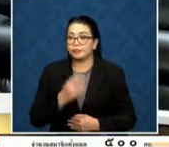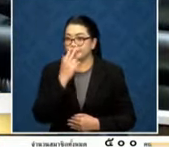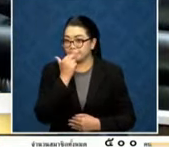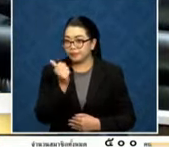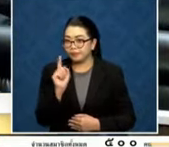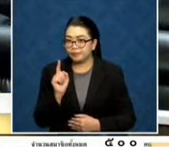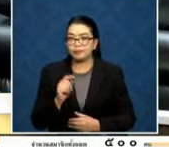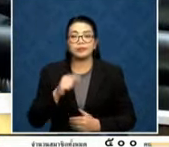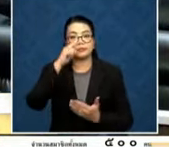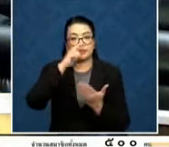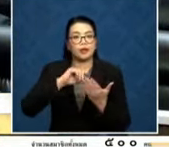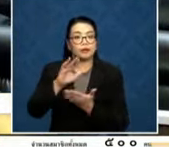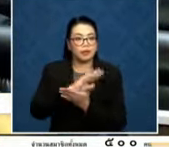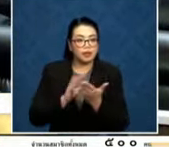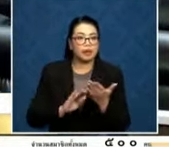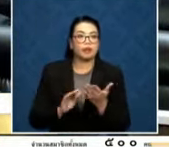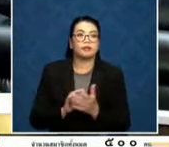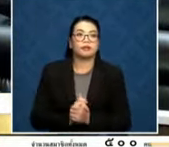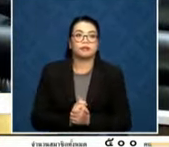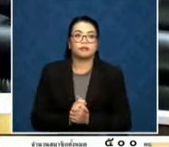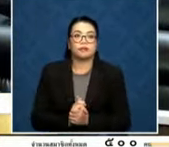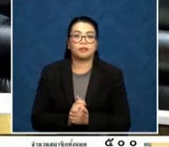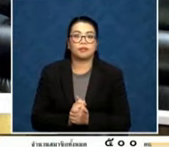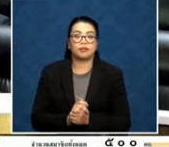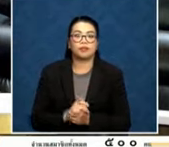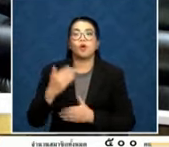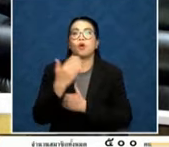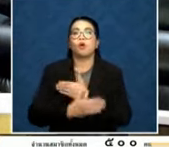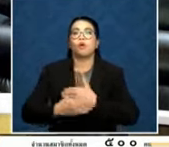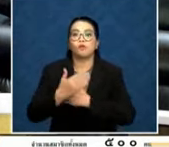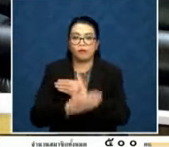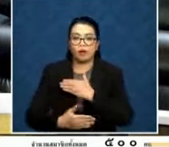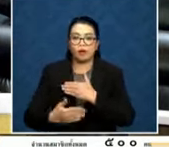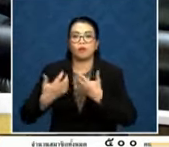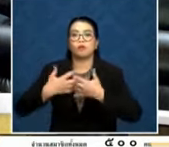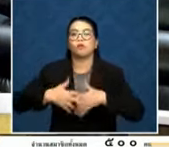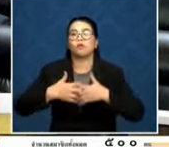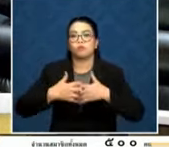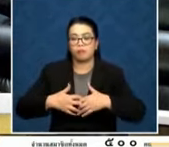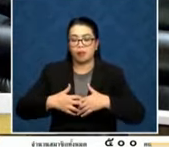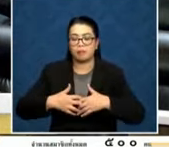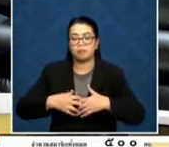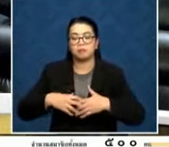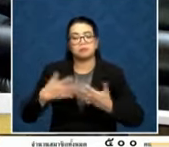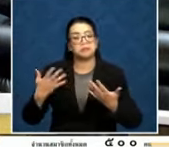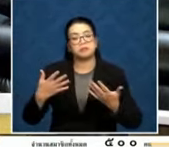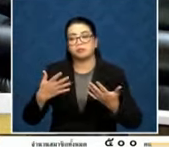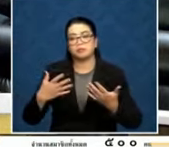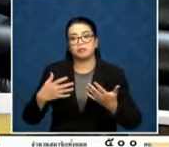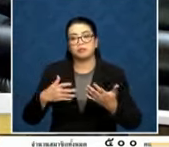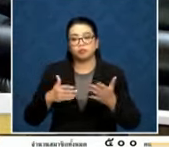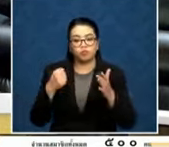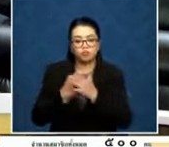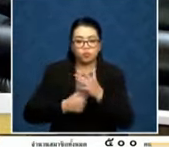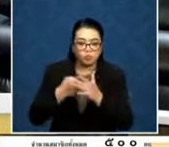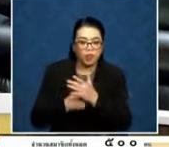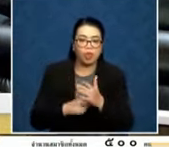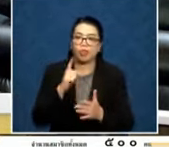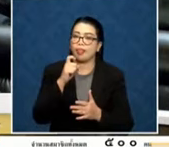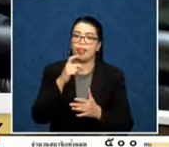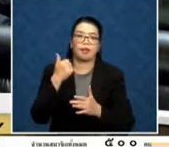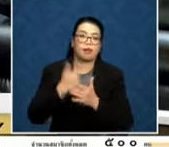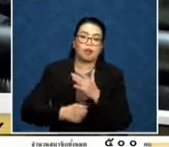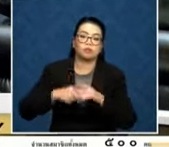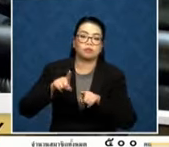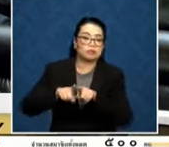ว่าประเทศไทยเราตกรถไฟในขบวนอุตสาหกรรมนี้ทุกขบวนฮะตั้งแต่การตั้งเป้าหมายเซีโลที่ช้ากว่า